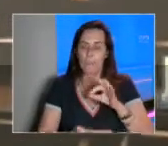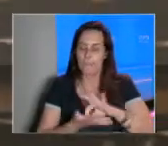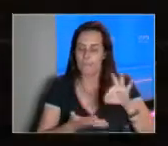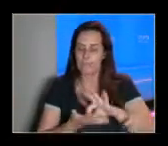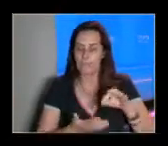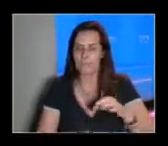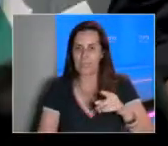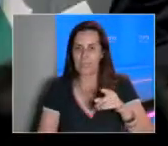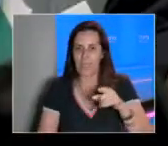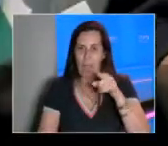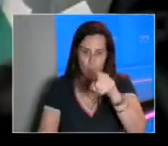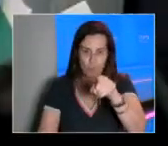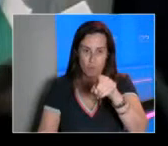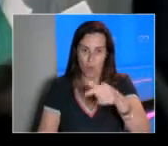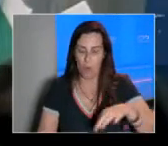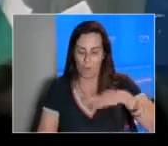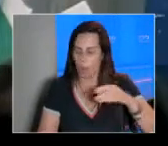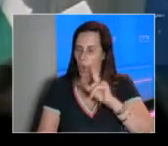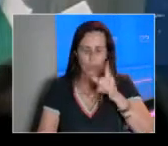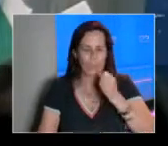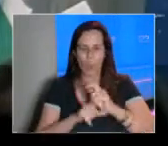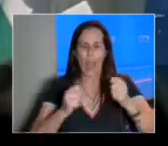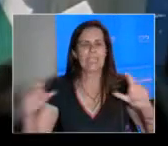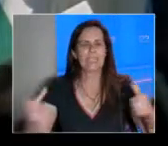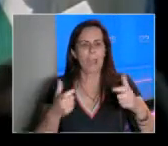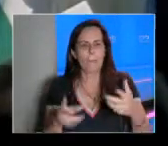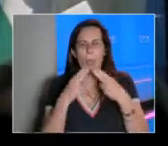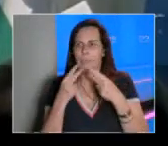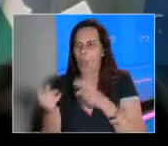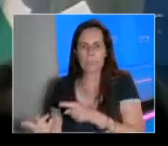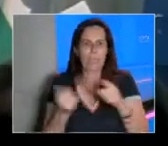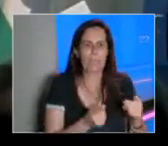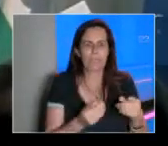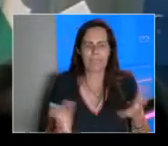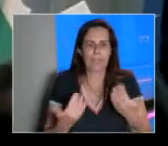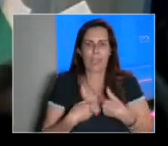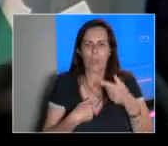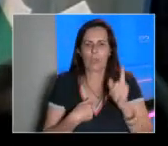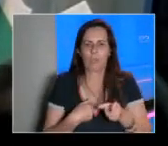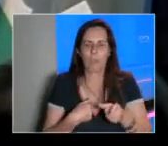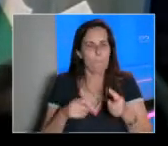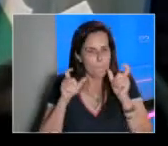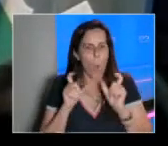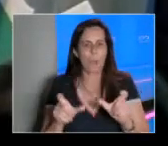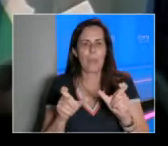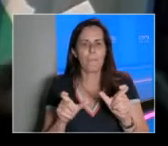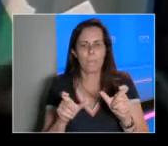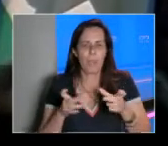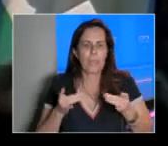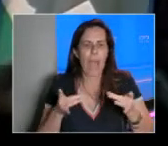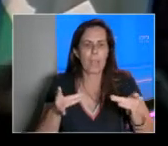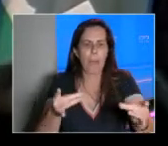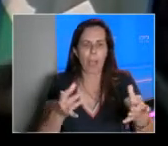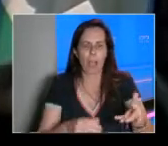פרופסור גרוטו, טוען כי אין לחזור להסגר. אז מה הפתרון לדבר הזה? איך אנחנו באמת מונים את